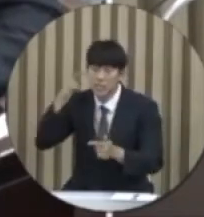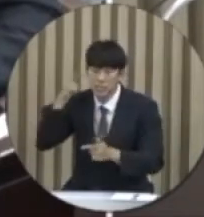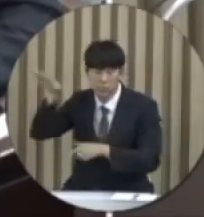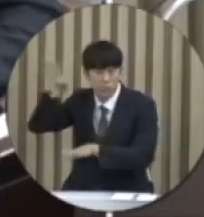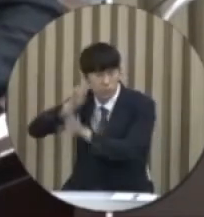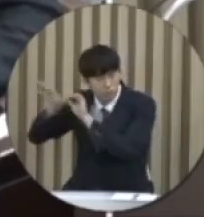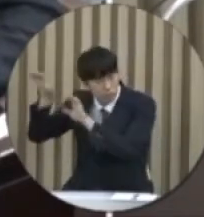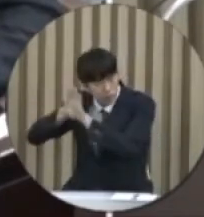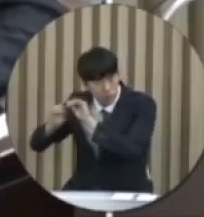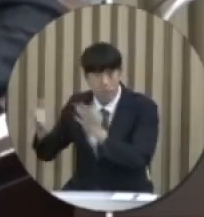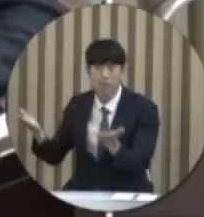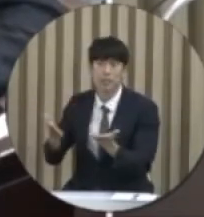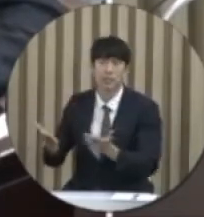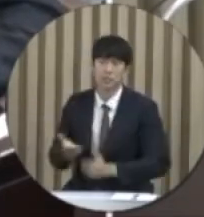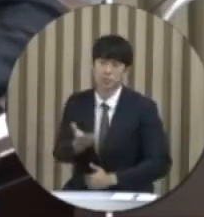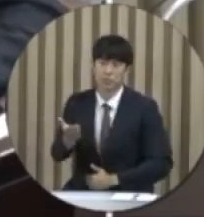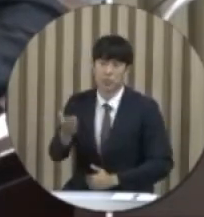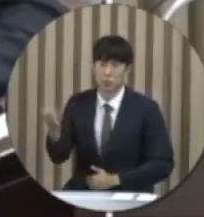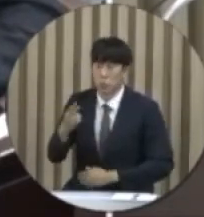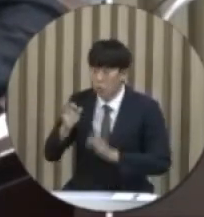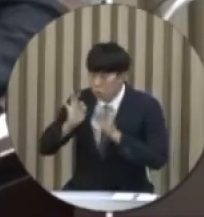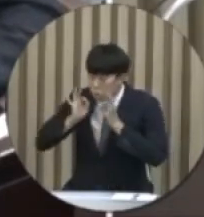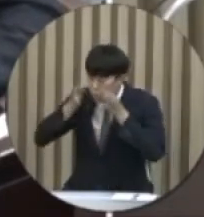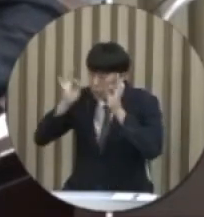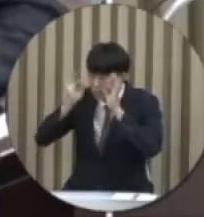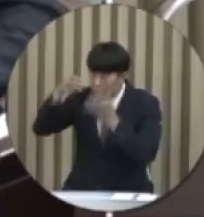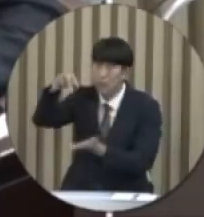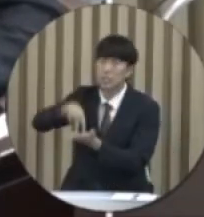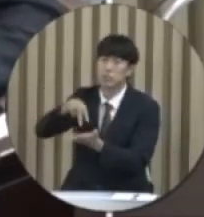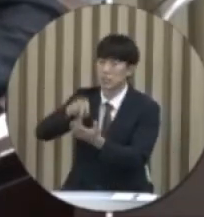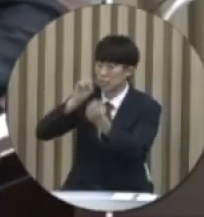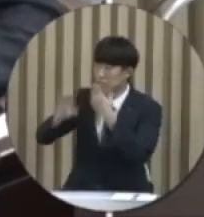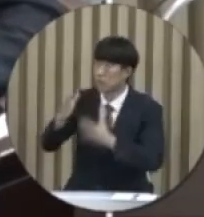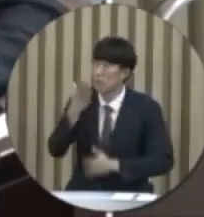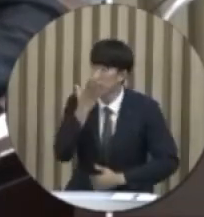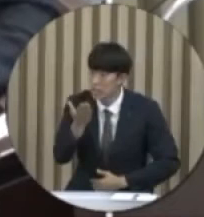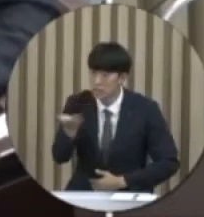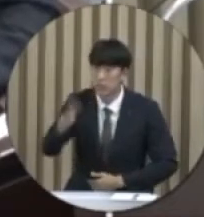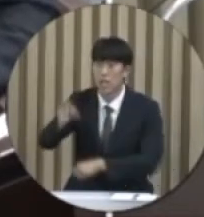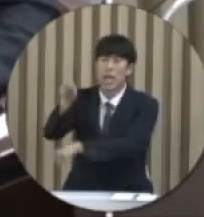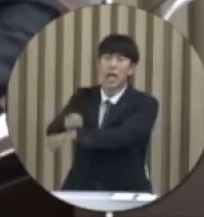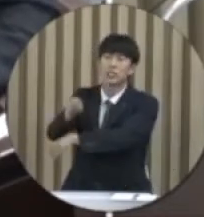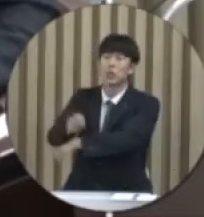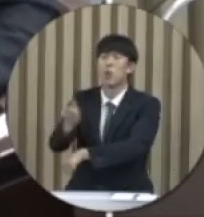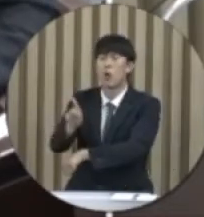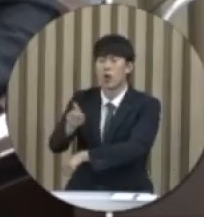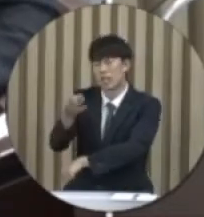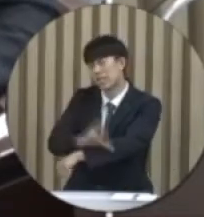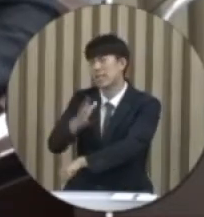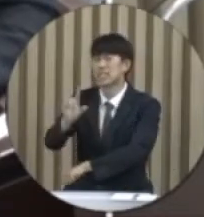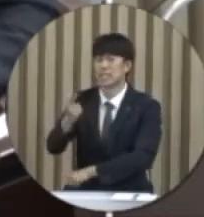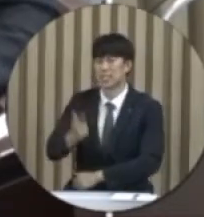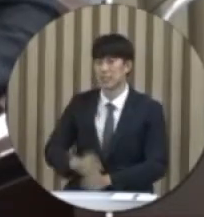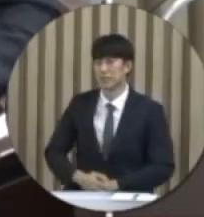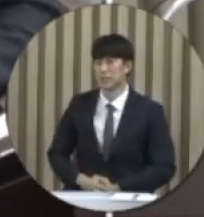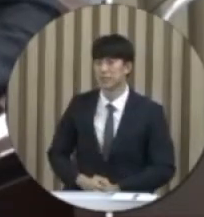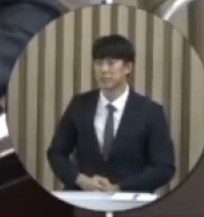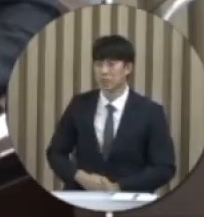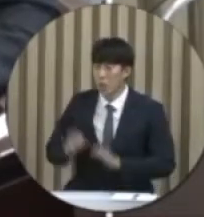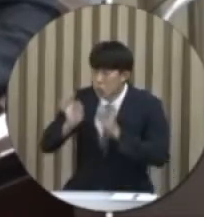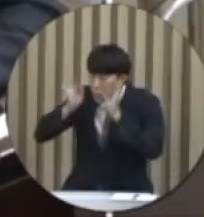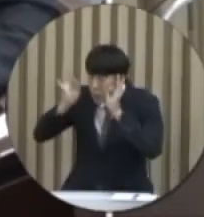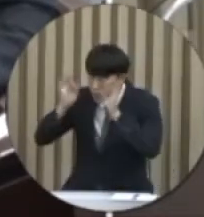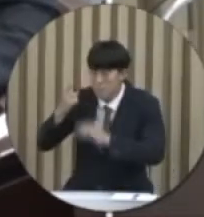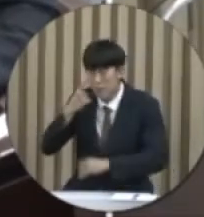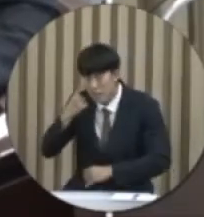있습니다. 그러면서 노력해보겠다는 입장으로 답을 할수 있죠. 행정은 그렇게 답을 할 수가 없습니다.